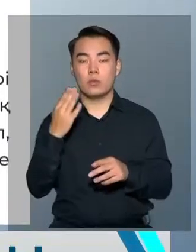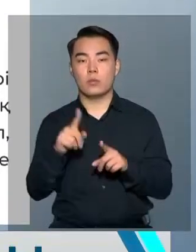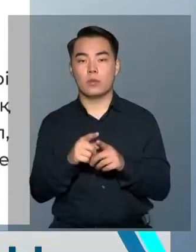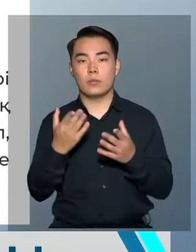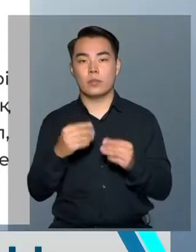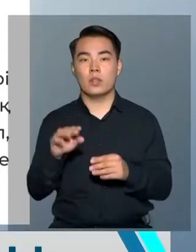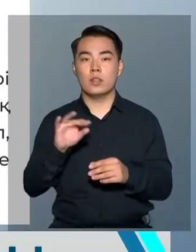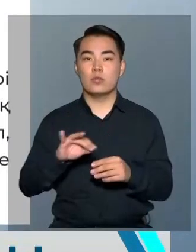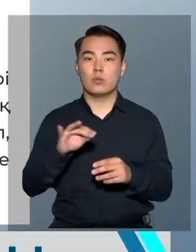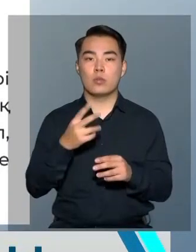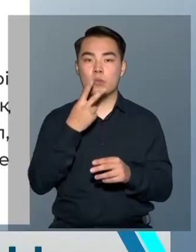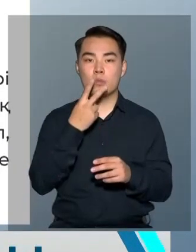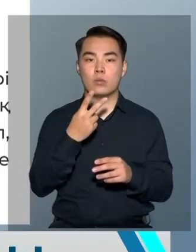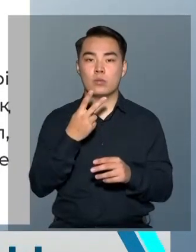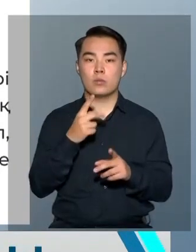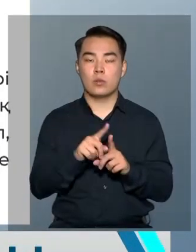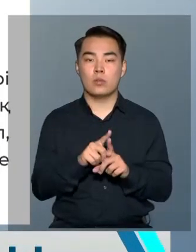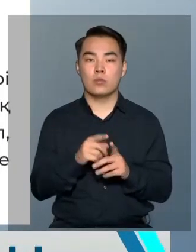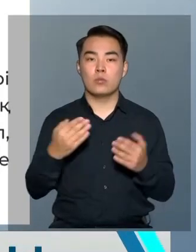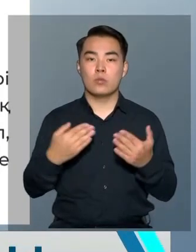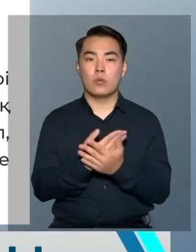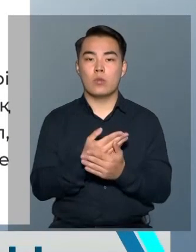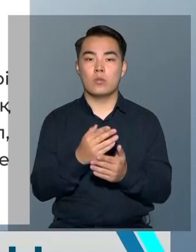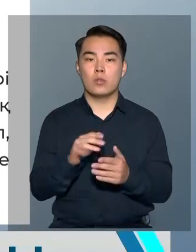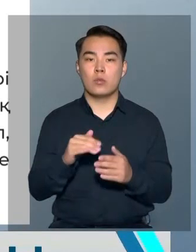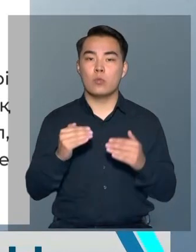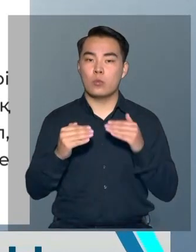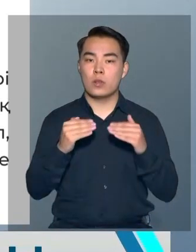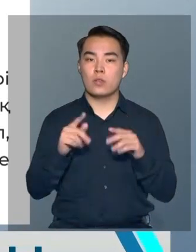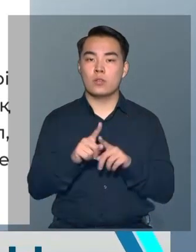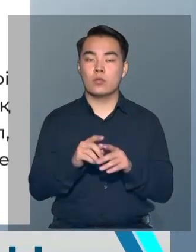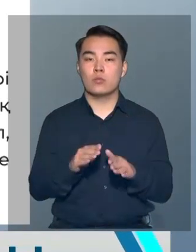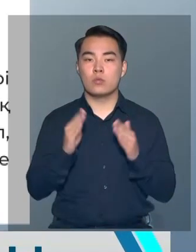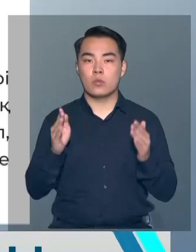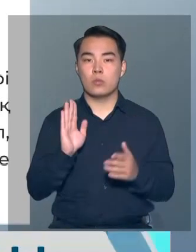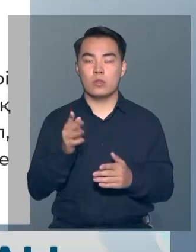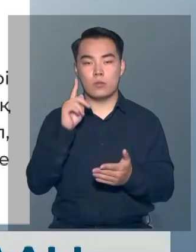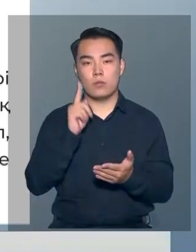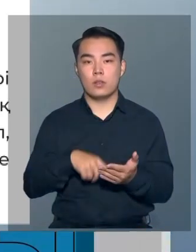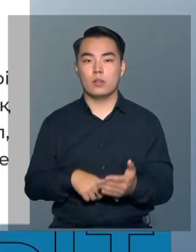тарихы байланысты жаңа деңгейге көтеретініне сенім білдірді.